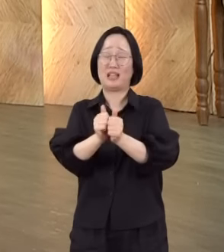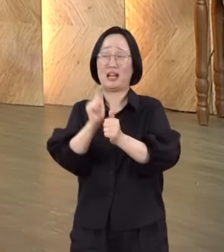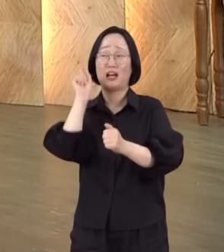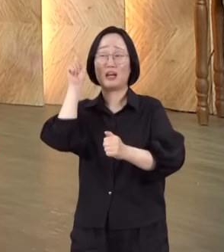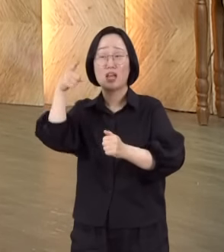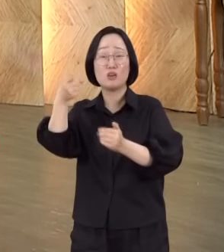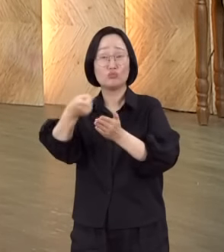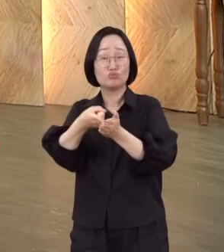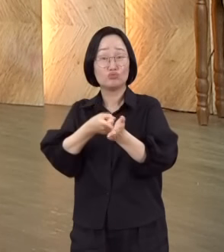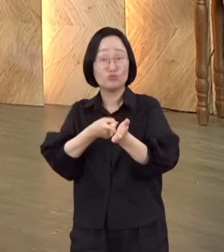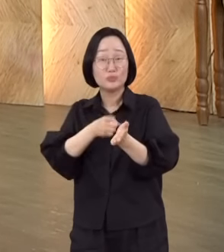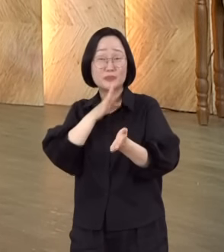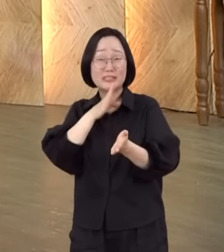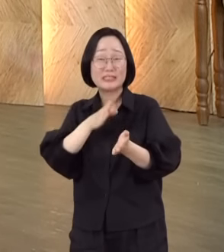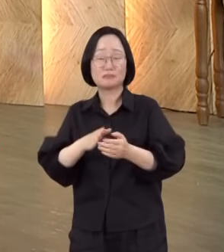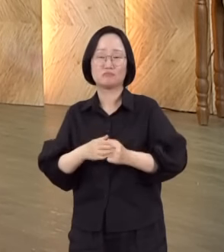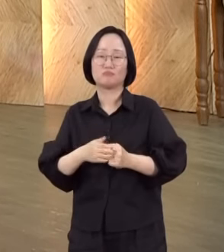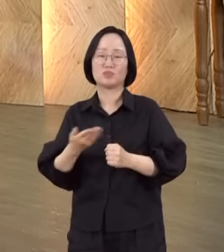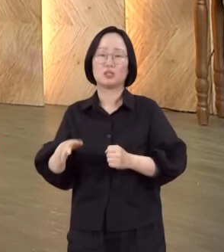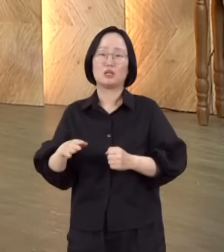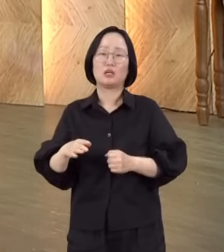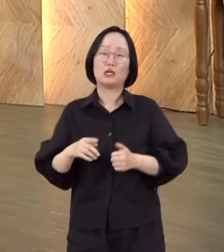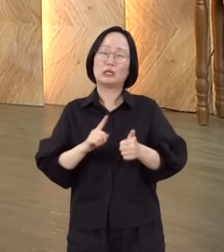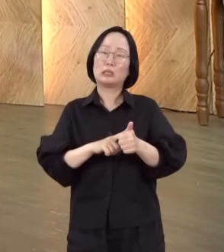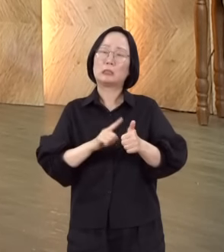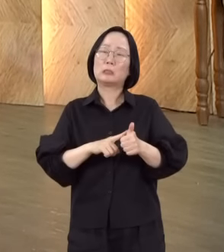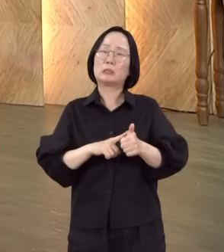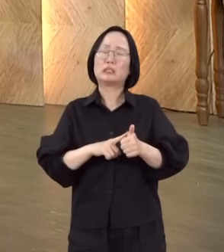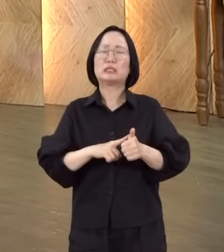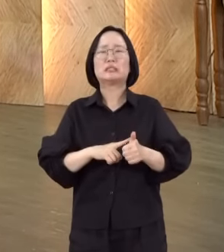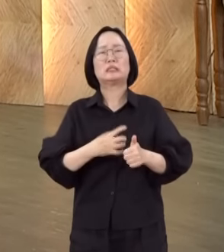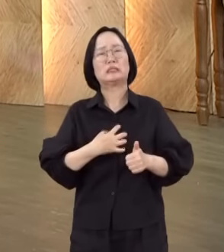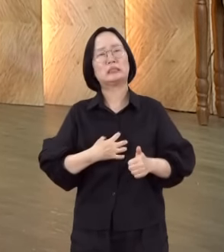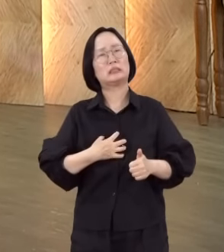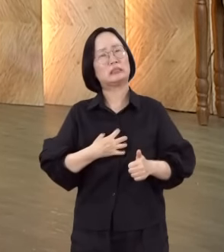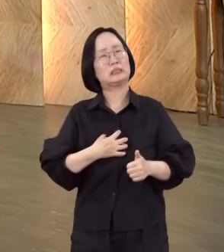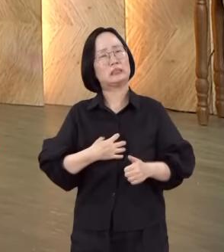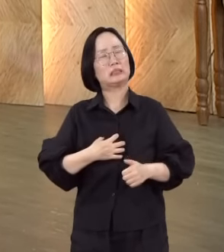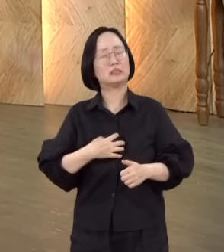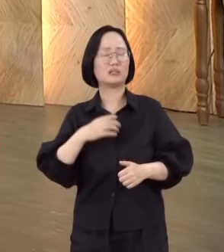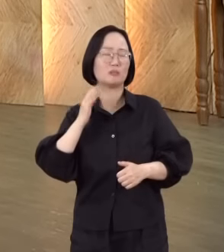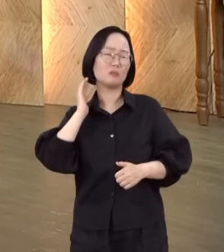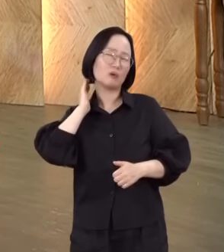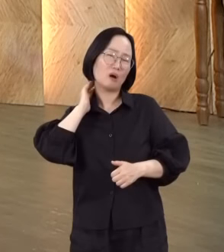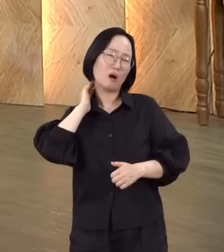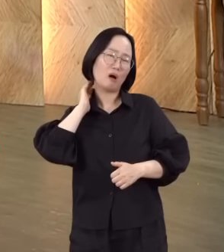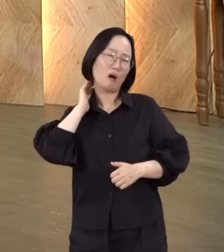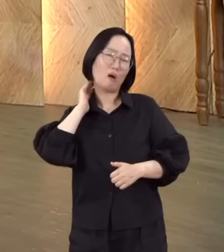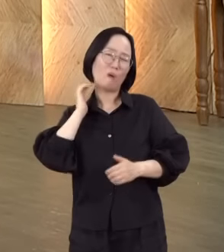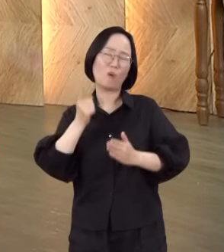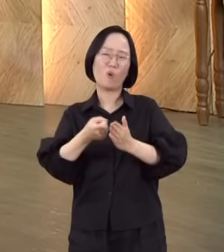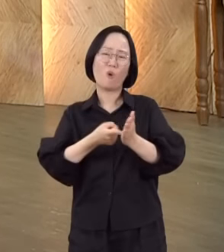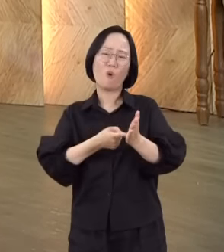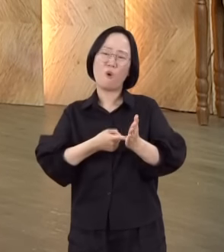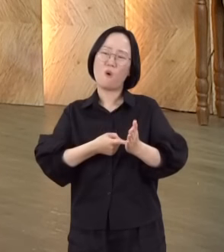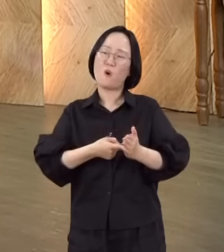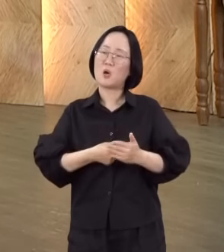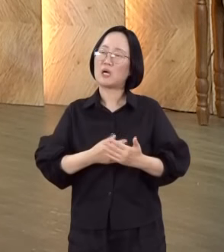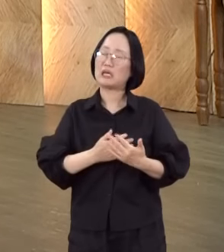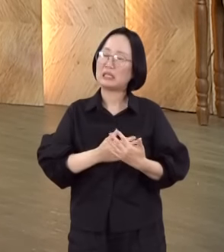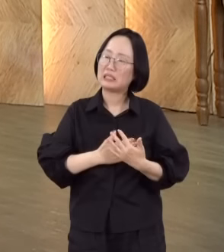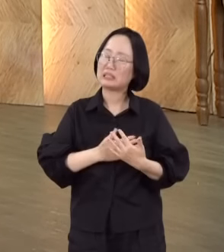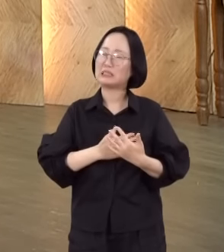아아 그래도 아무래도 이제 목 있는 부분 수술하는 거니까 그래도 뭐 좀 마음이 신승하아요